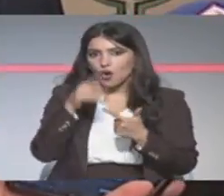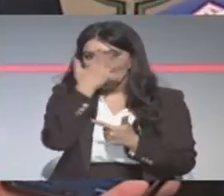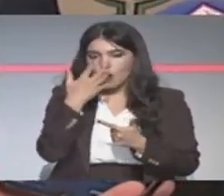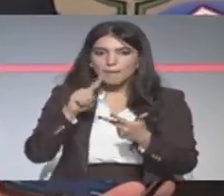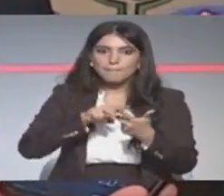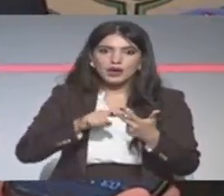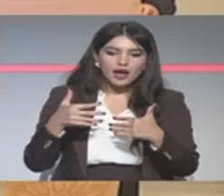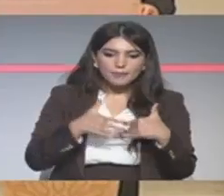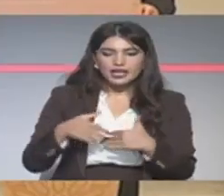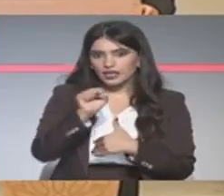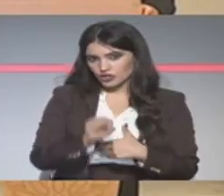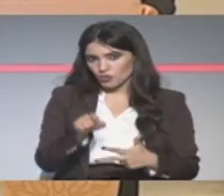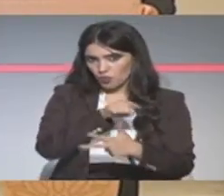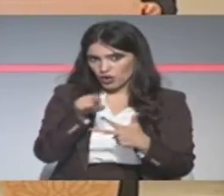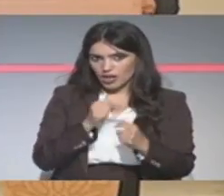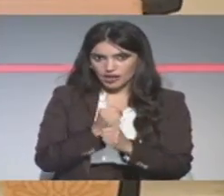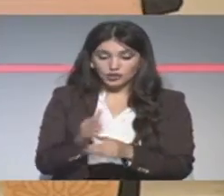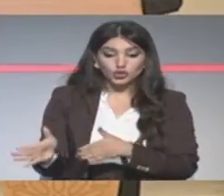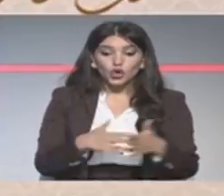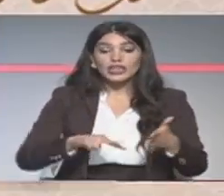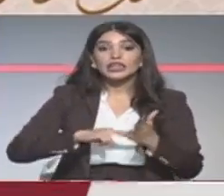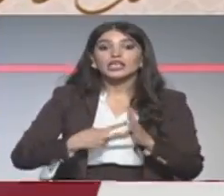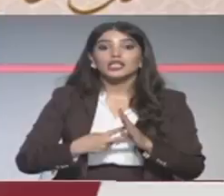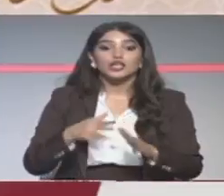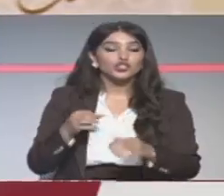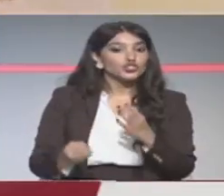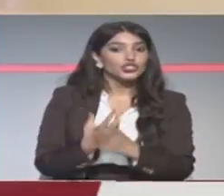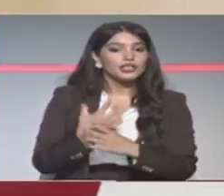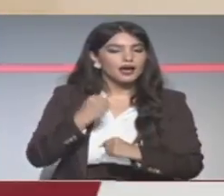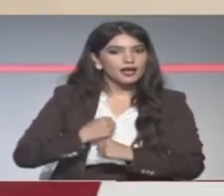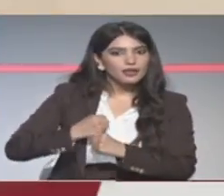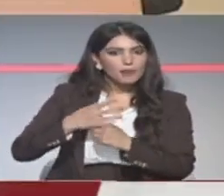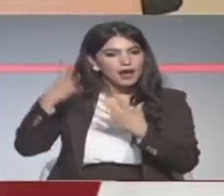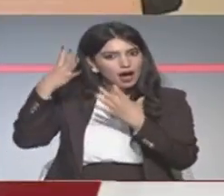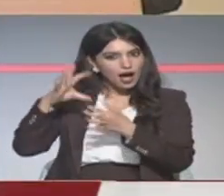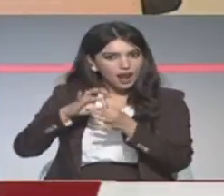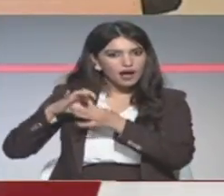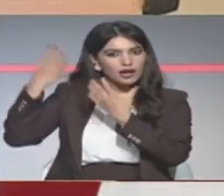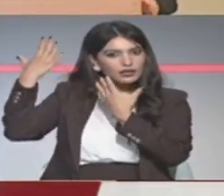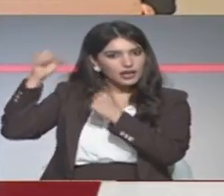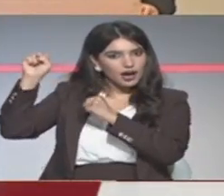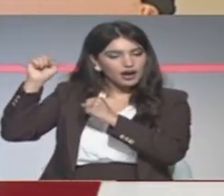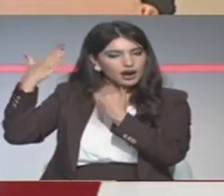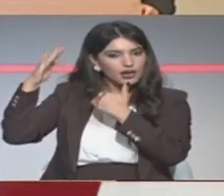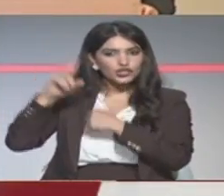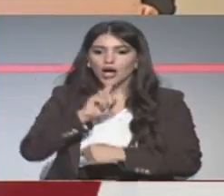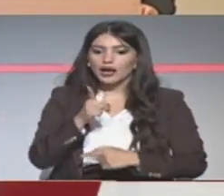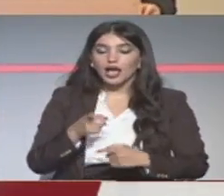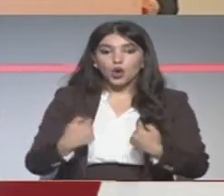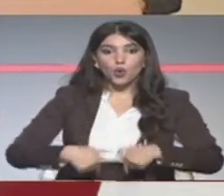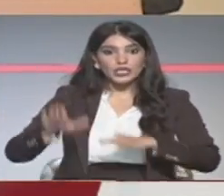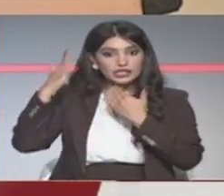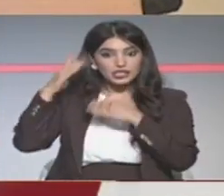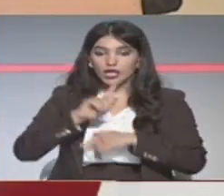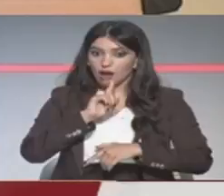أمريكا الجنوبية. آليات جديدة لخدمة الدبلوماسية التونسية ومراعاة مصالح تونس بالخارج تحدث عنها وزير الخارجية